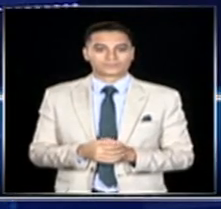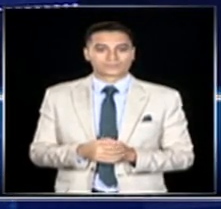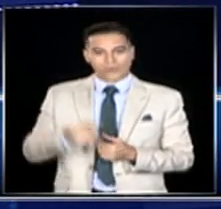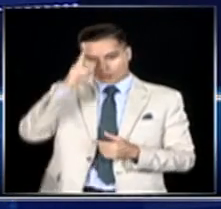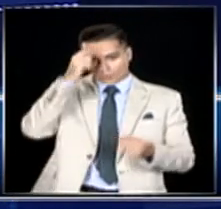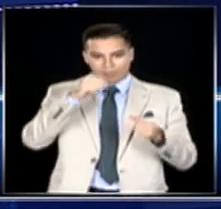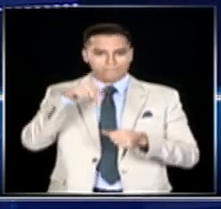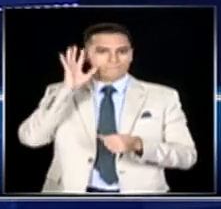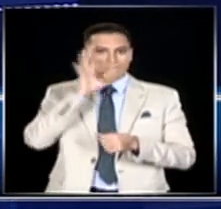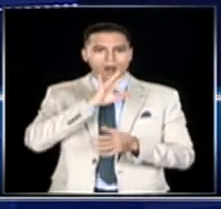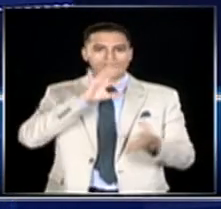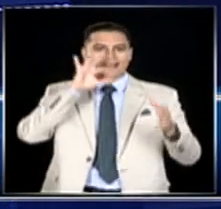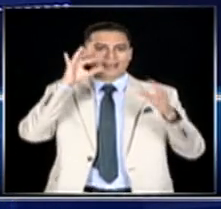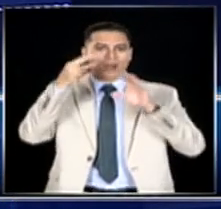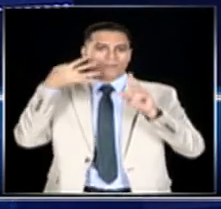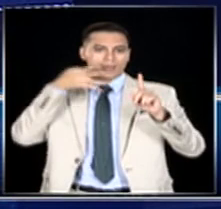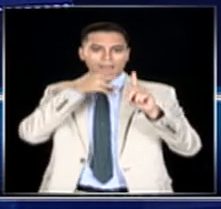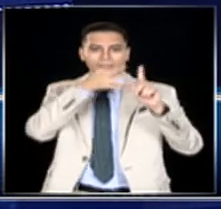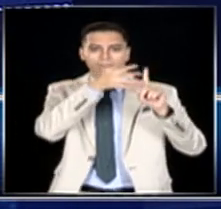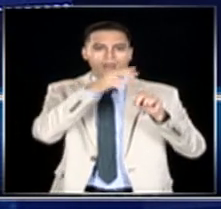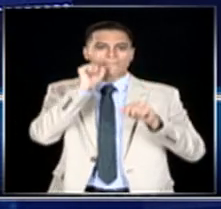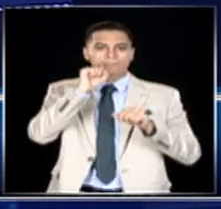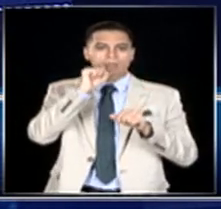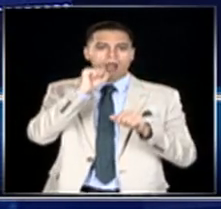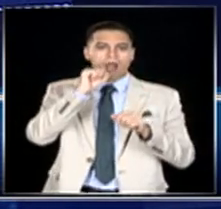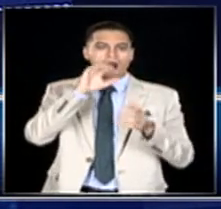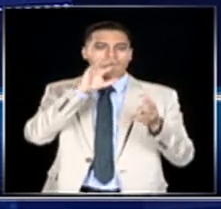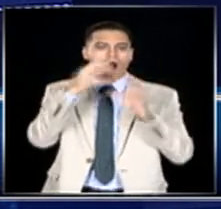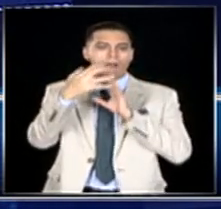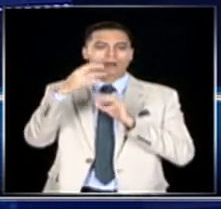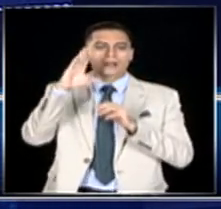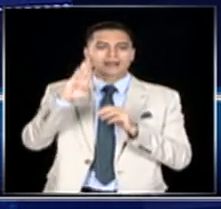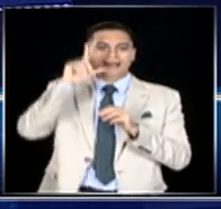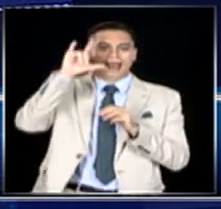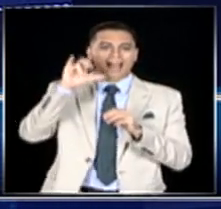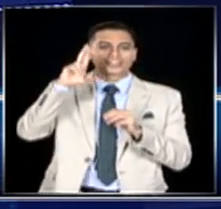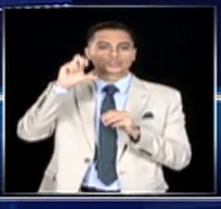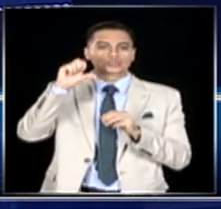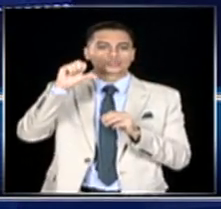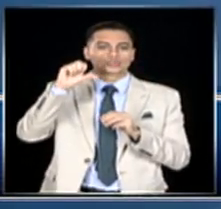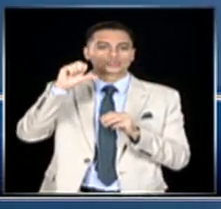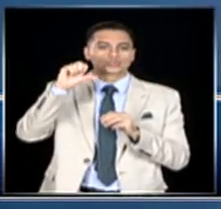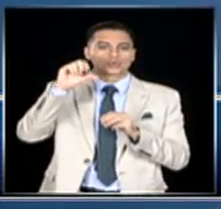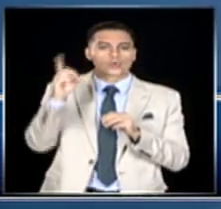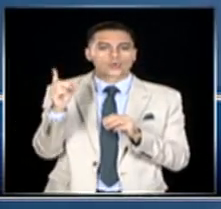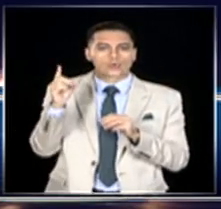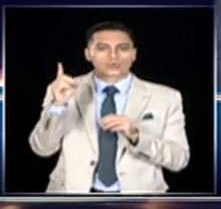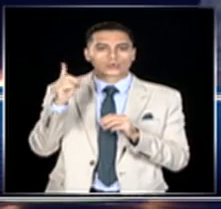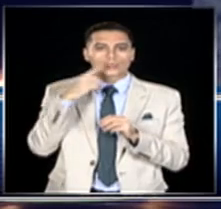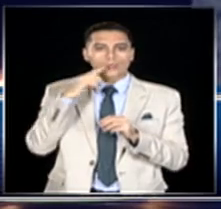علوم. إلى أي كوكب يتبع قمر كاليتشور؟